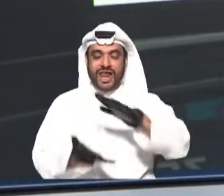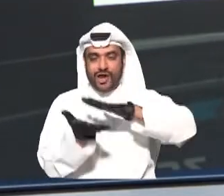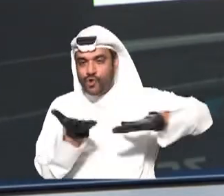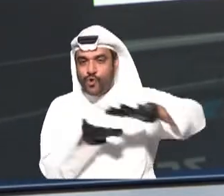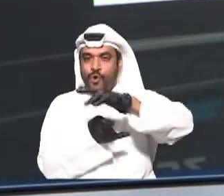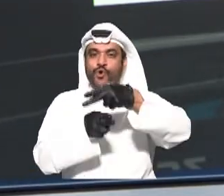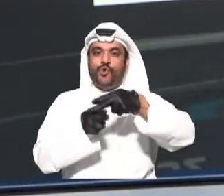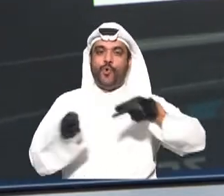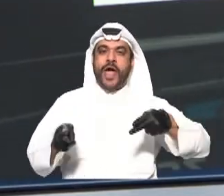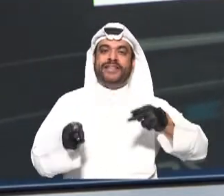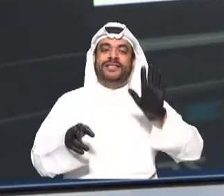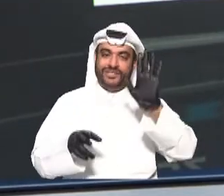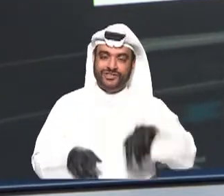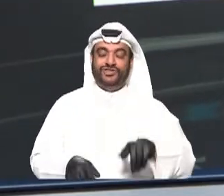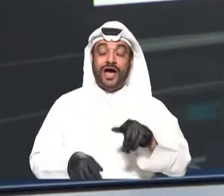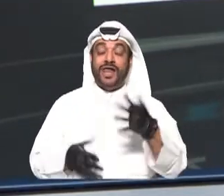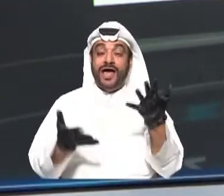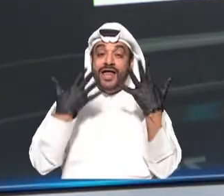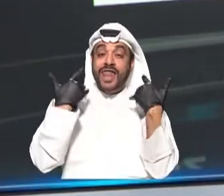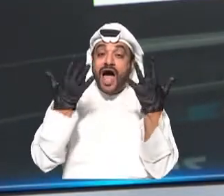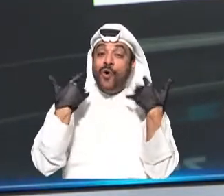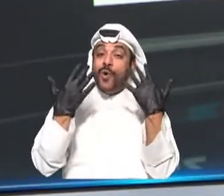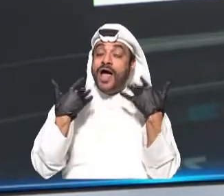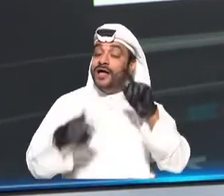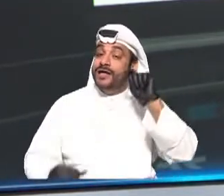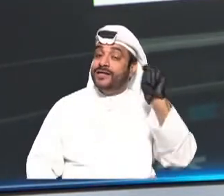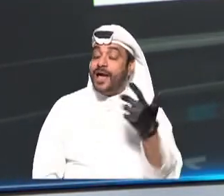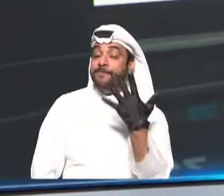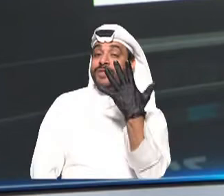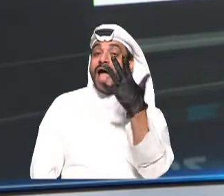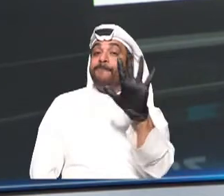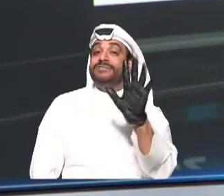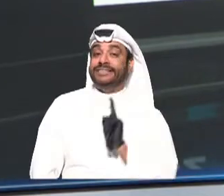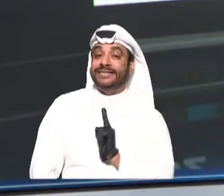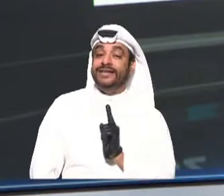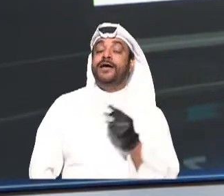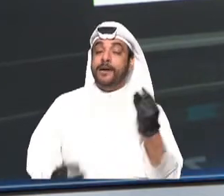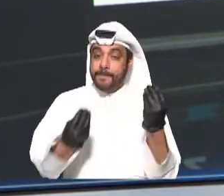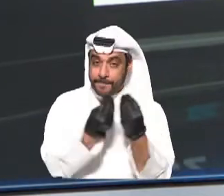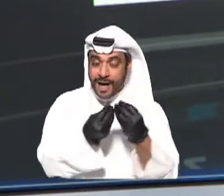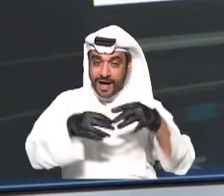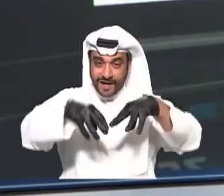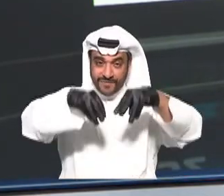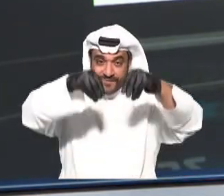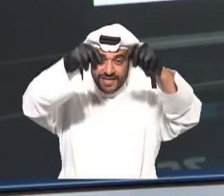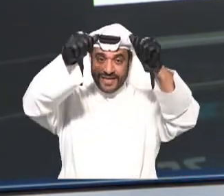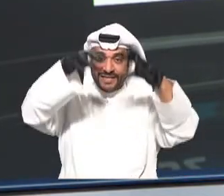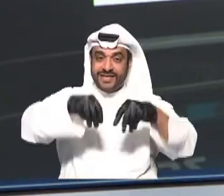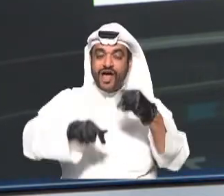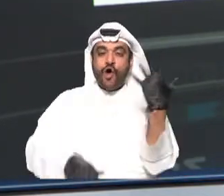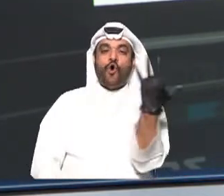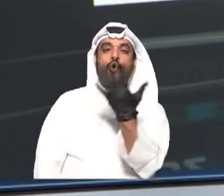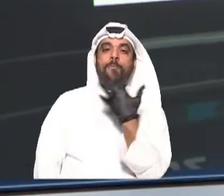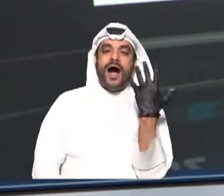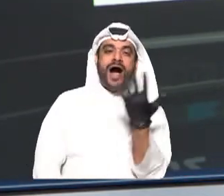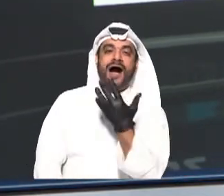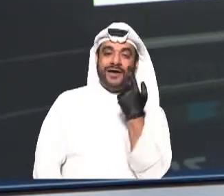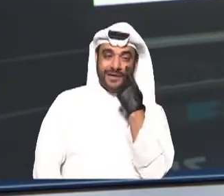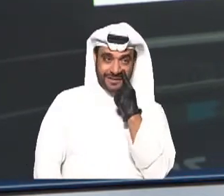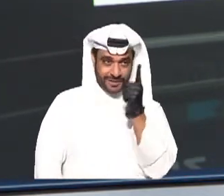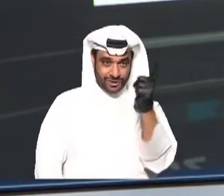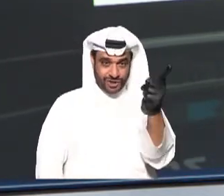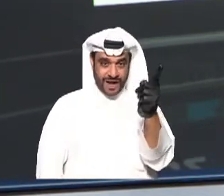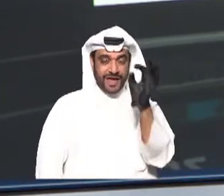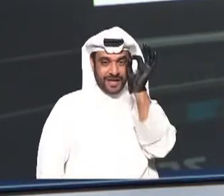قد تزيد سرعتها عن 50 كيلومتر في الساعة، مثيرة للغبار على بعض المناطق. ودرجات الحرارة العظمى أعزائي المشاهدين في معدلاتها